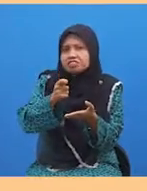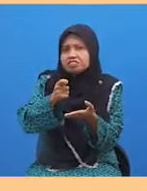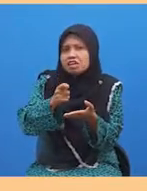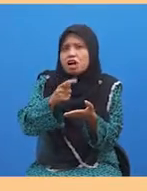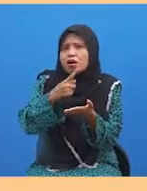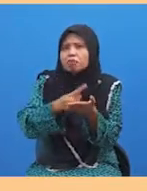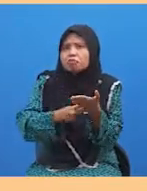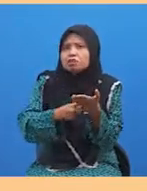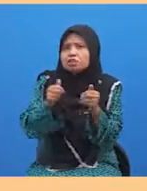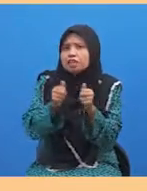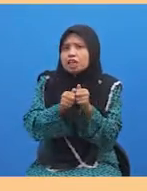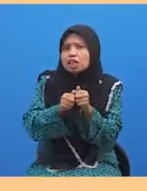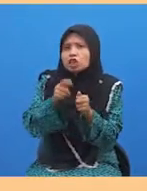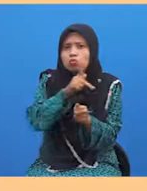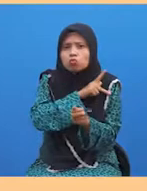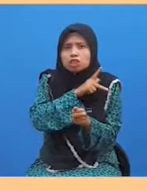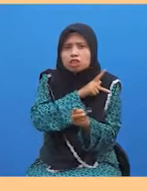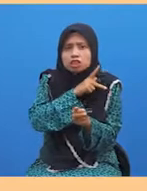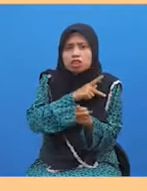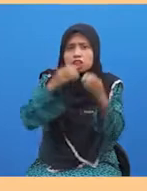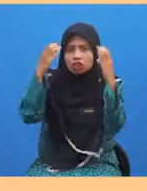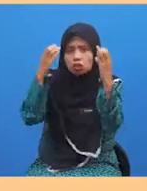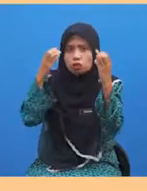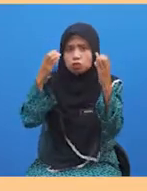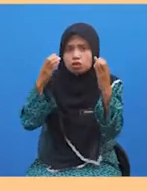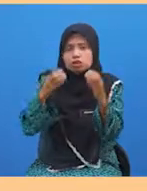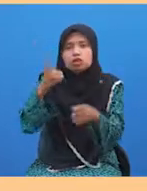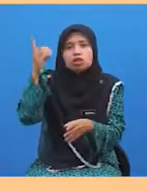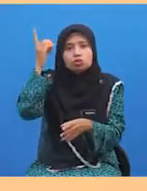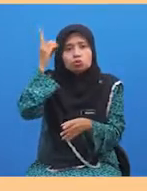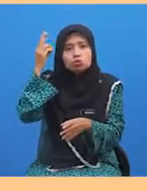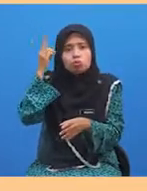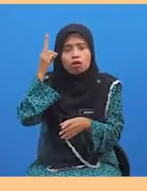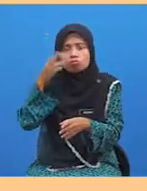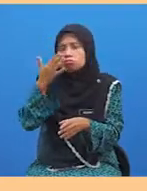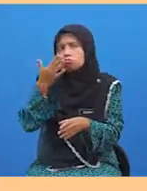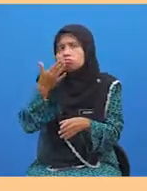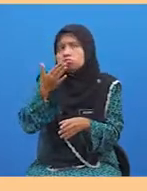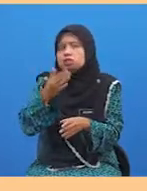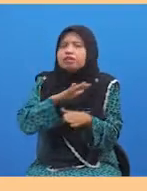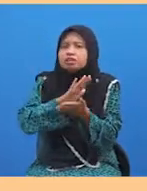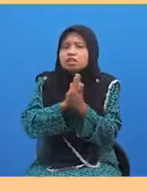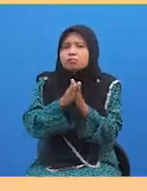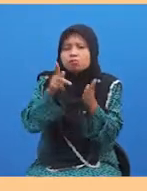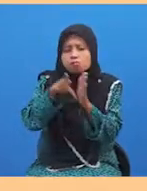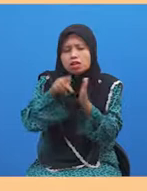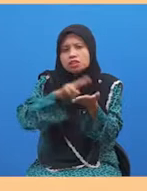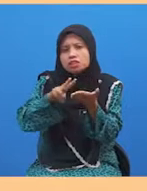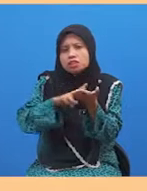kewibawaan mentornya iaitu Dr. Wang. Pembaca ingin tahu punca Unong